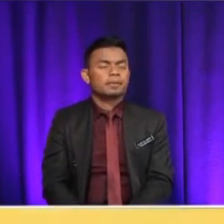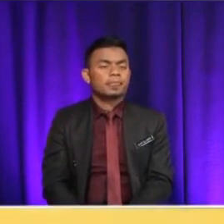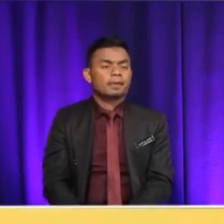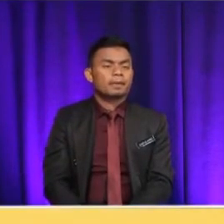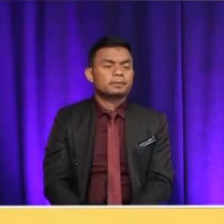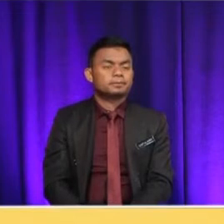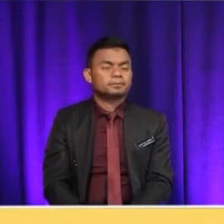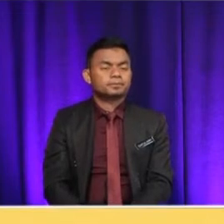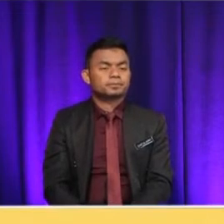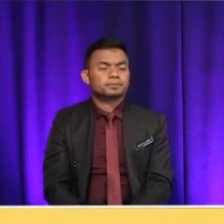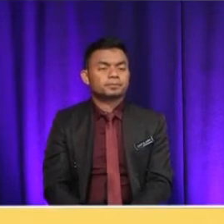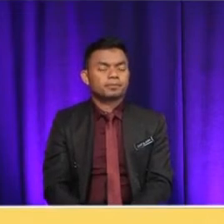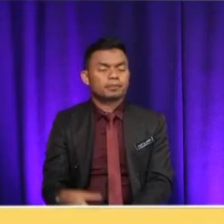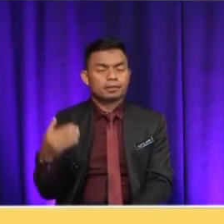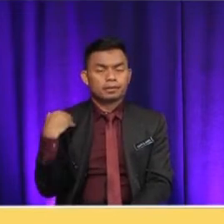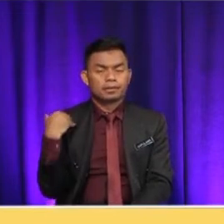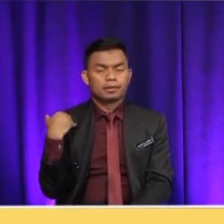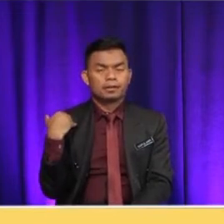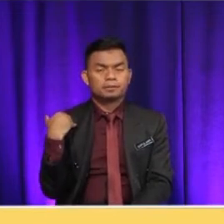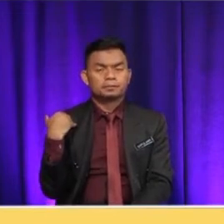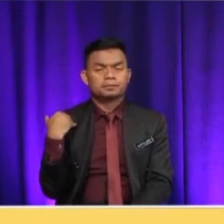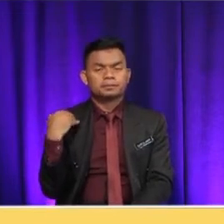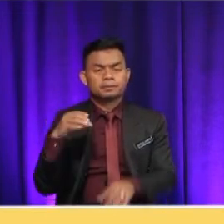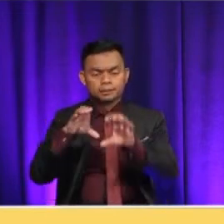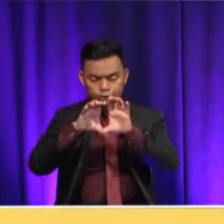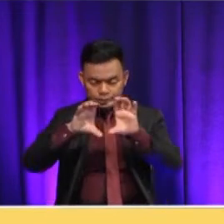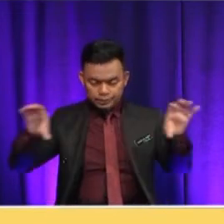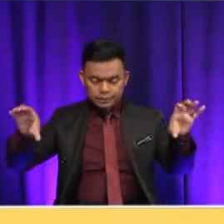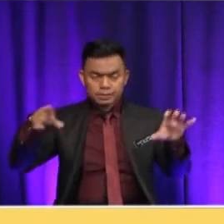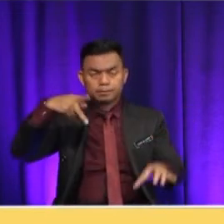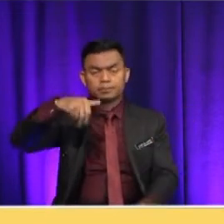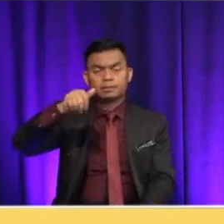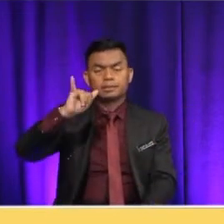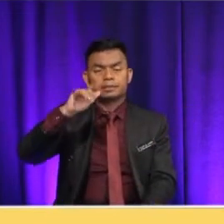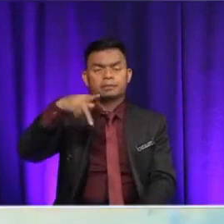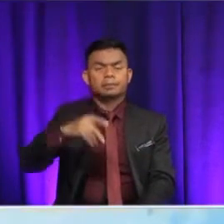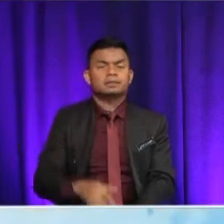perpaipan ada saiz dan jenis pipe. Betul ke salah? Ada maklumat tu, betul ke salah?